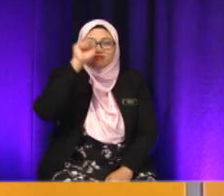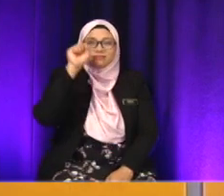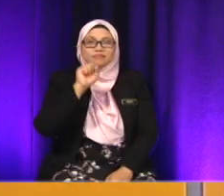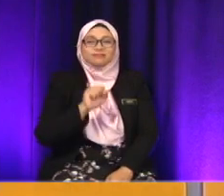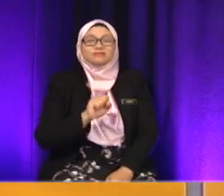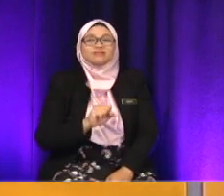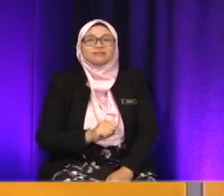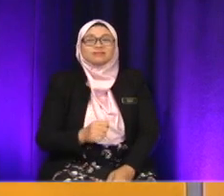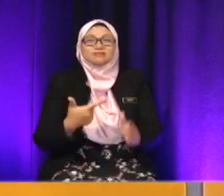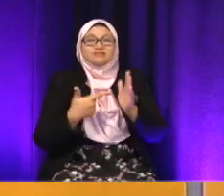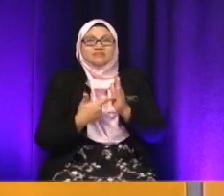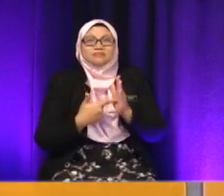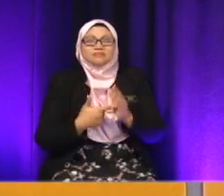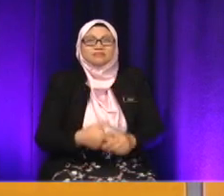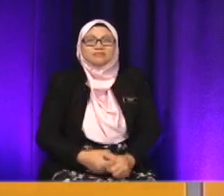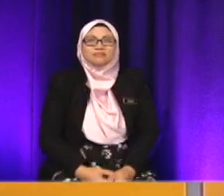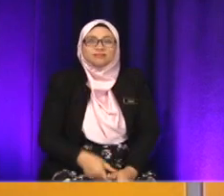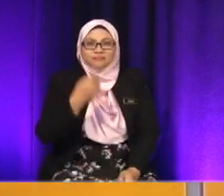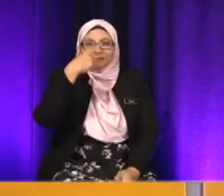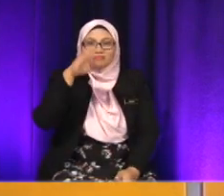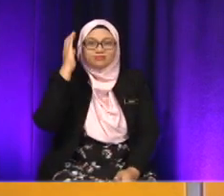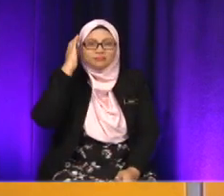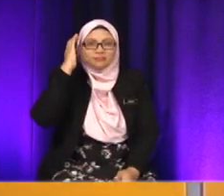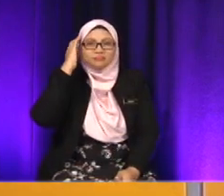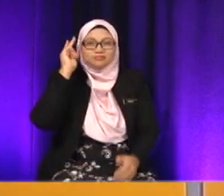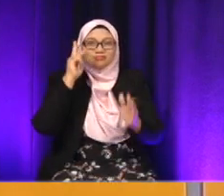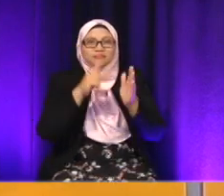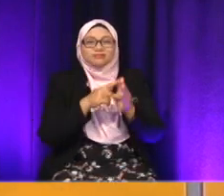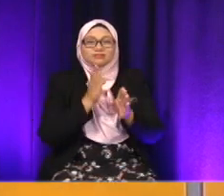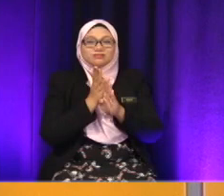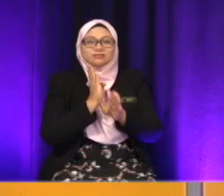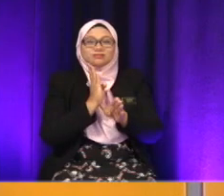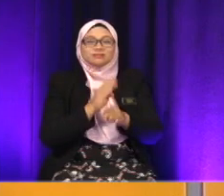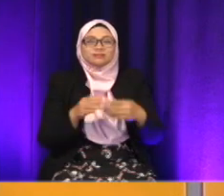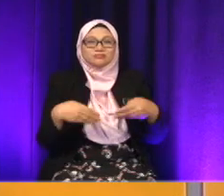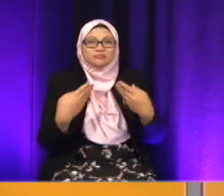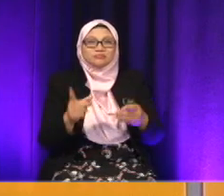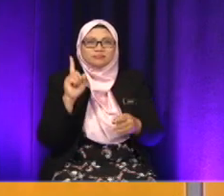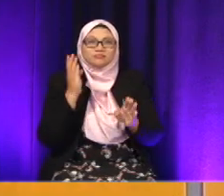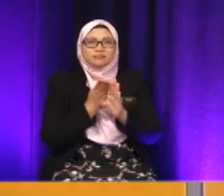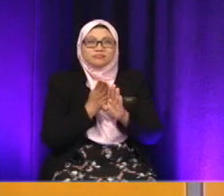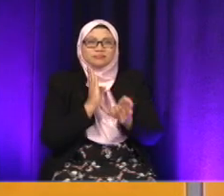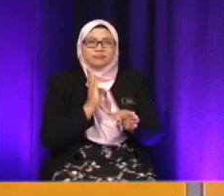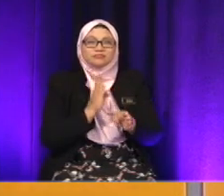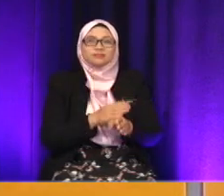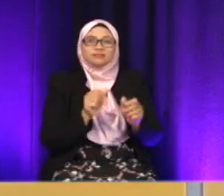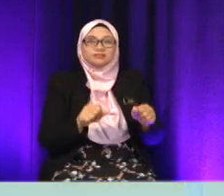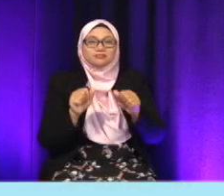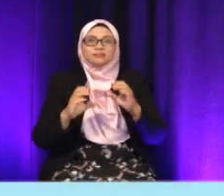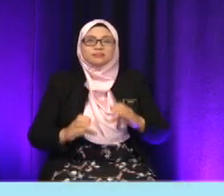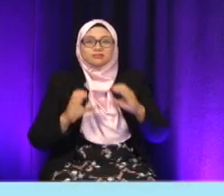sekarang kayak guna tahu kamu kenal pasti baris pula oke baris pernyataan diberikan satu atau cara hasil tambah 2